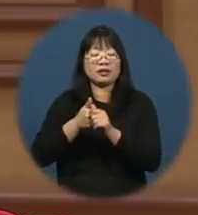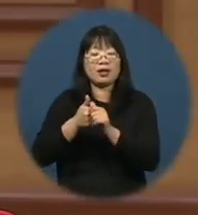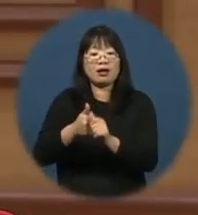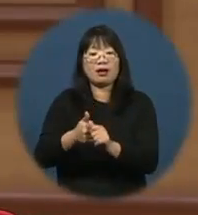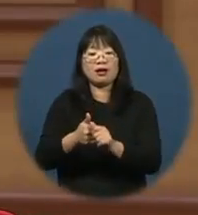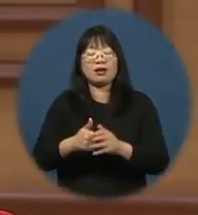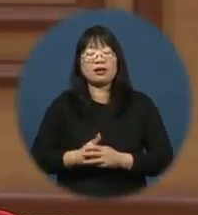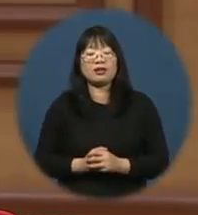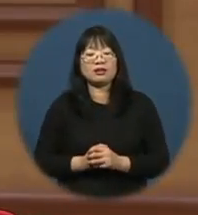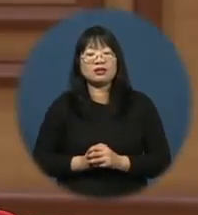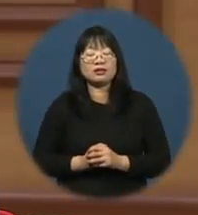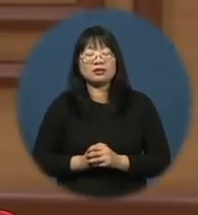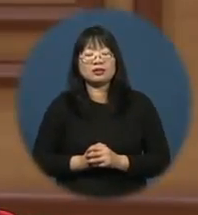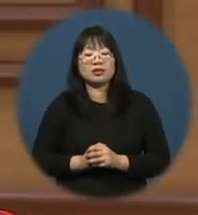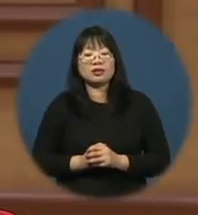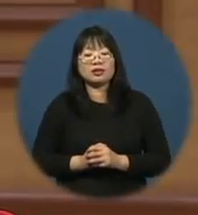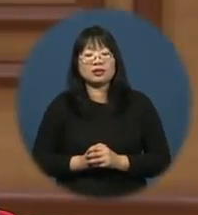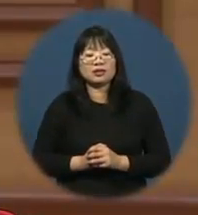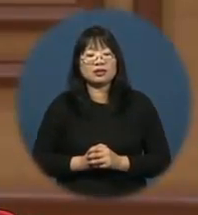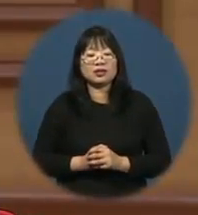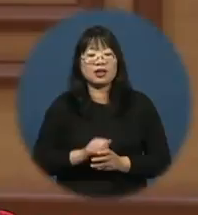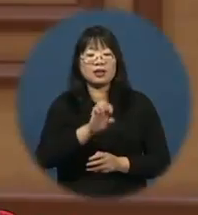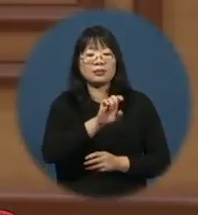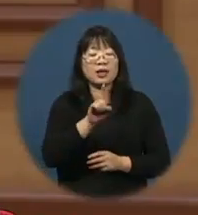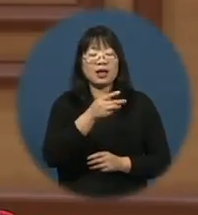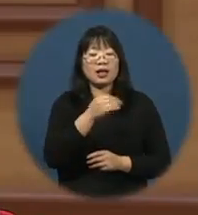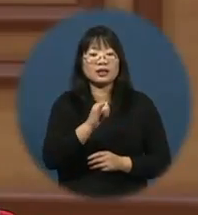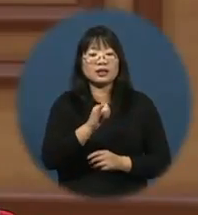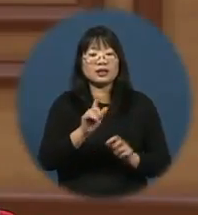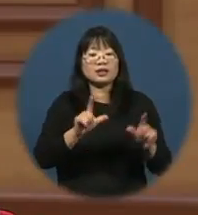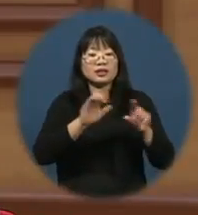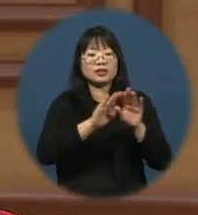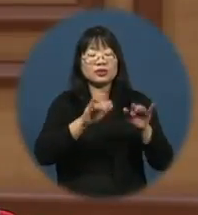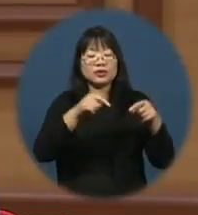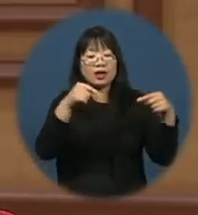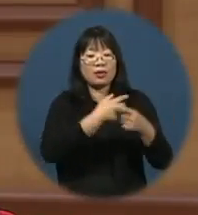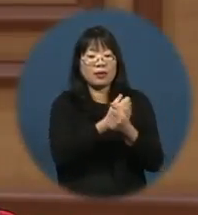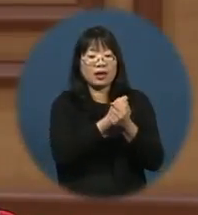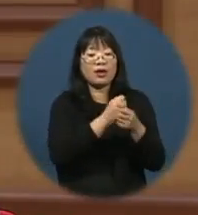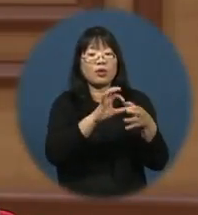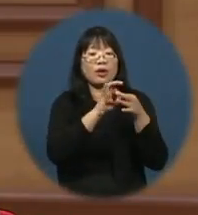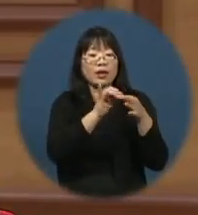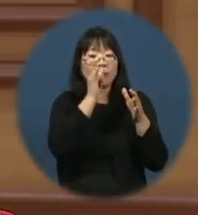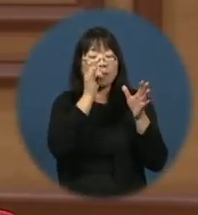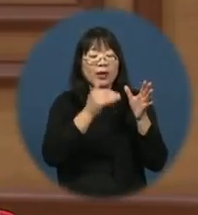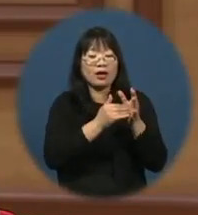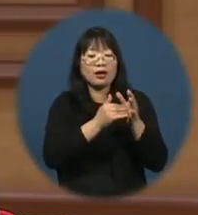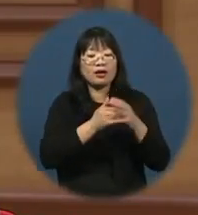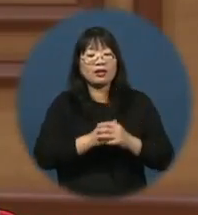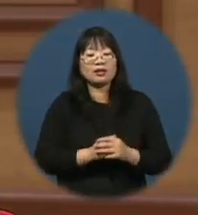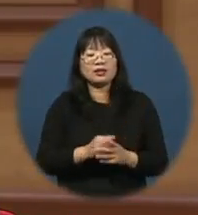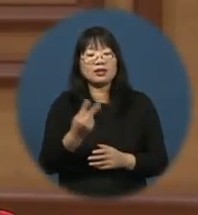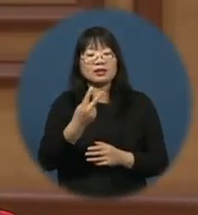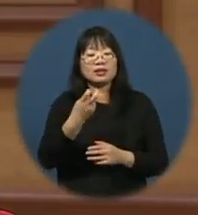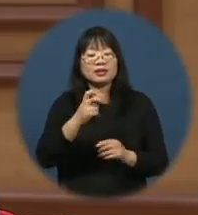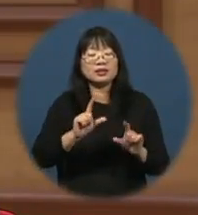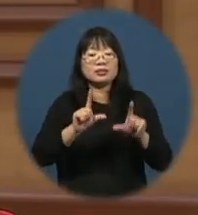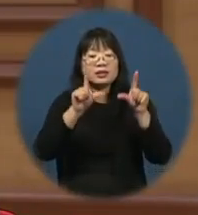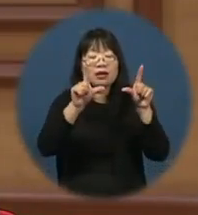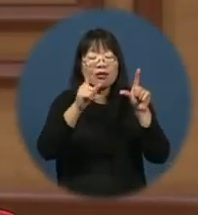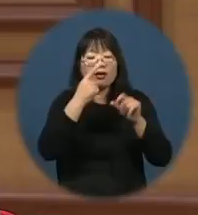의하면은 파리 기후 협약하고도 예. 관계가 있습니다. 예. 거기에 의하면